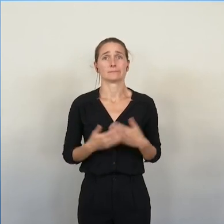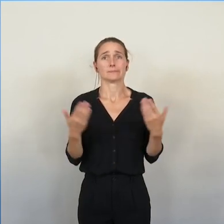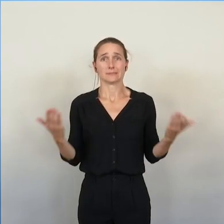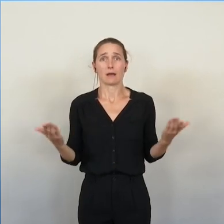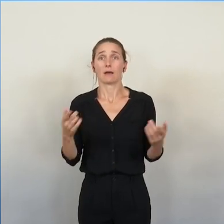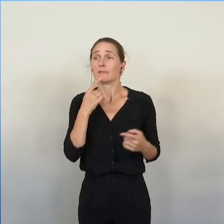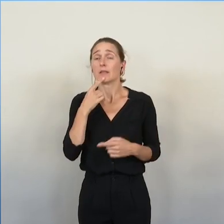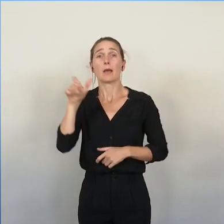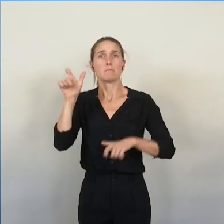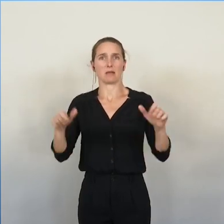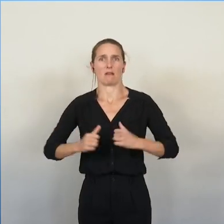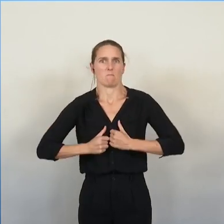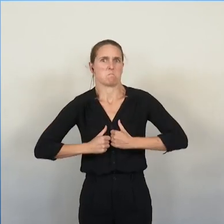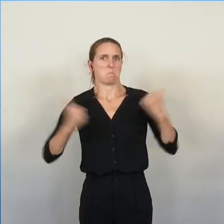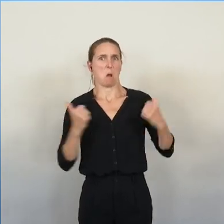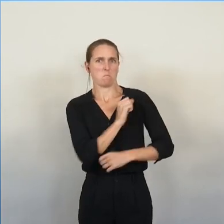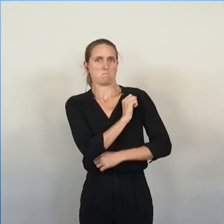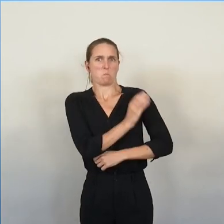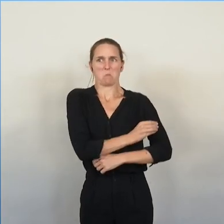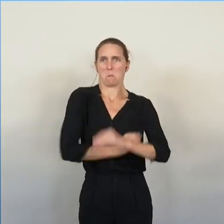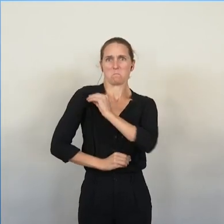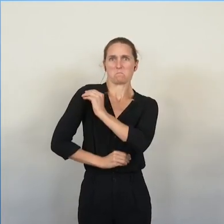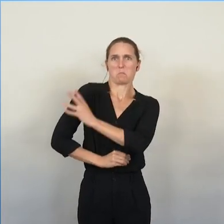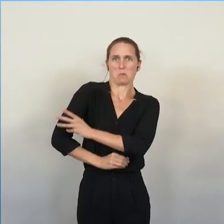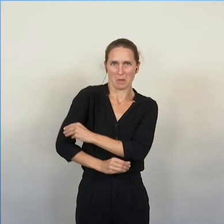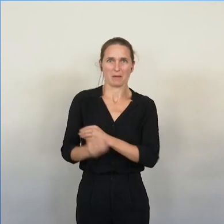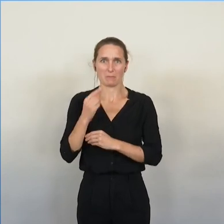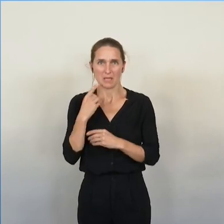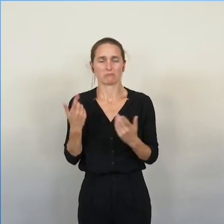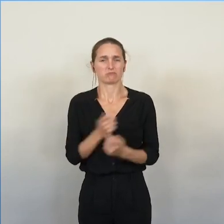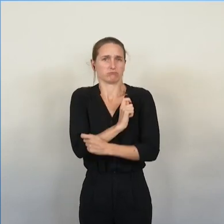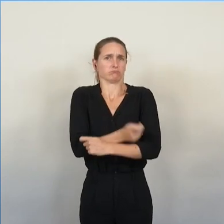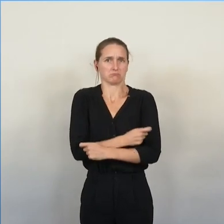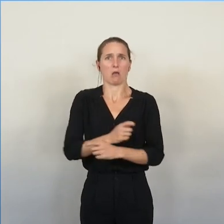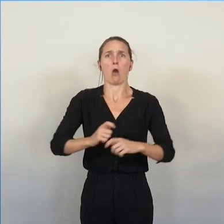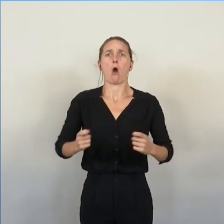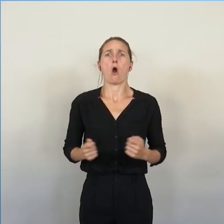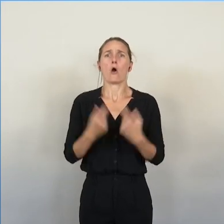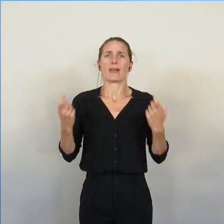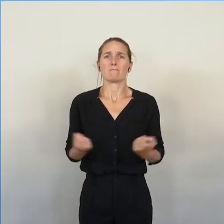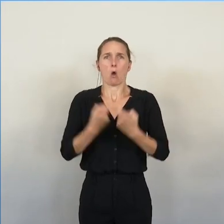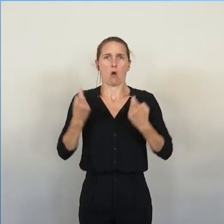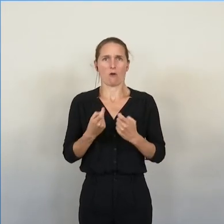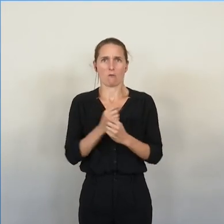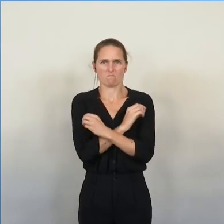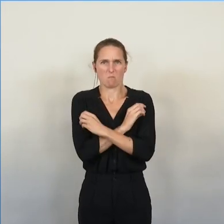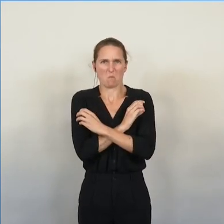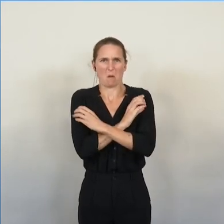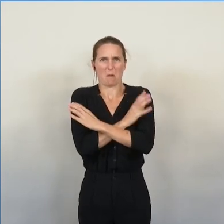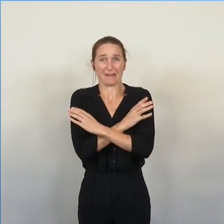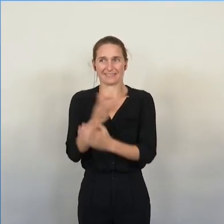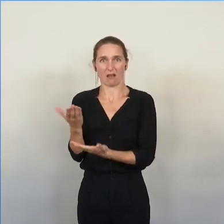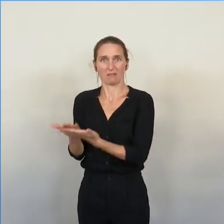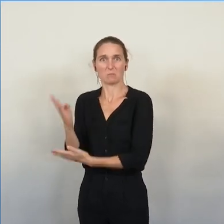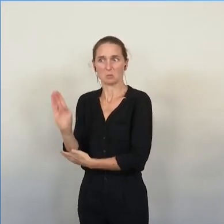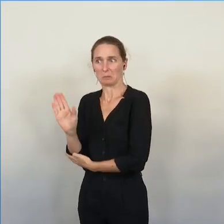d'un athlète bodybuilder de 100 kg pendant sa phase de prise de masse voilà tout le monde na pas besoin de ça ce sont